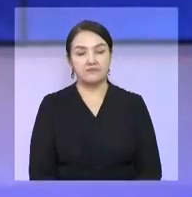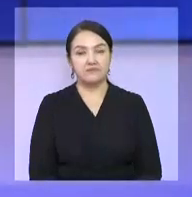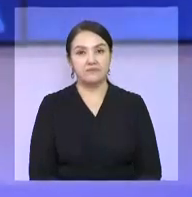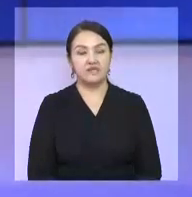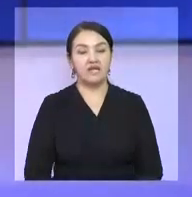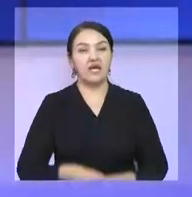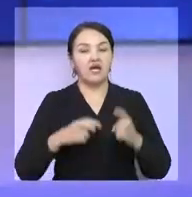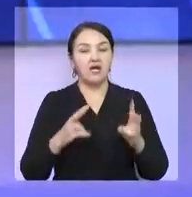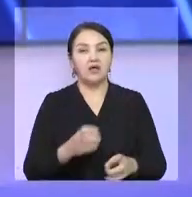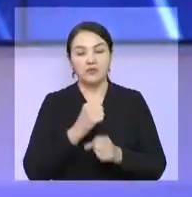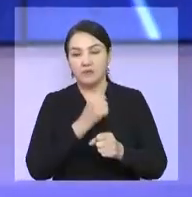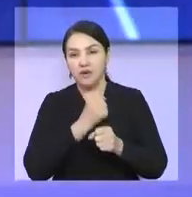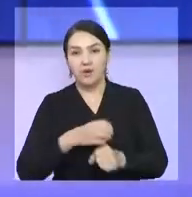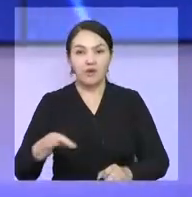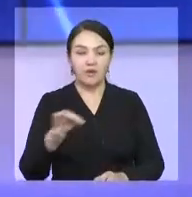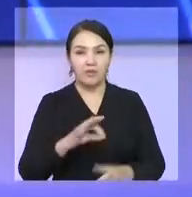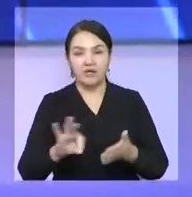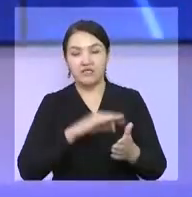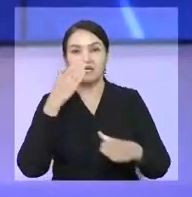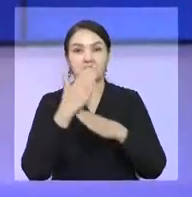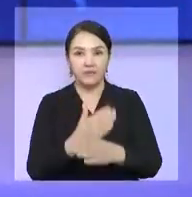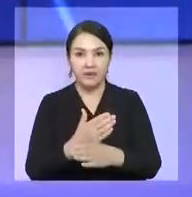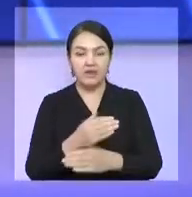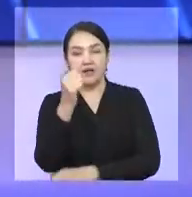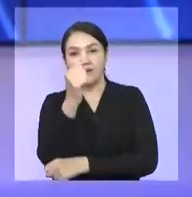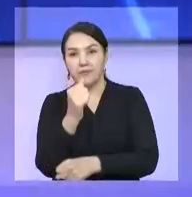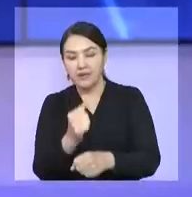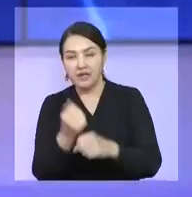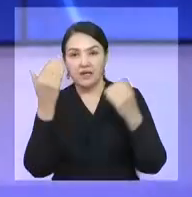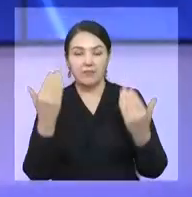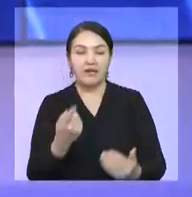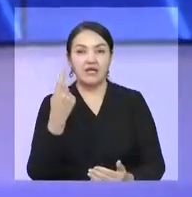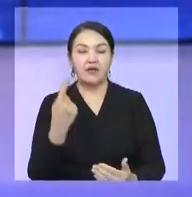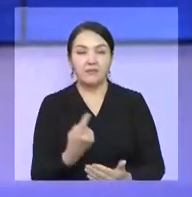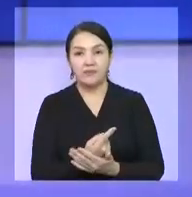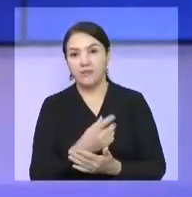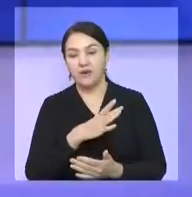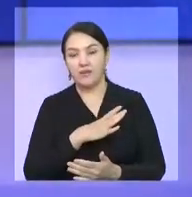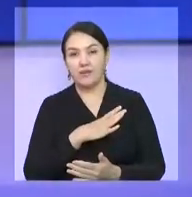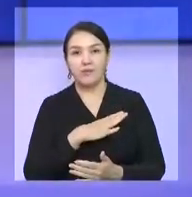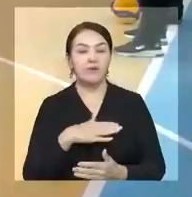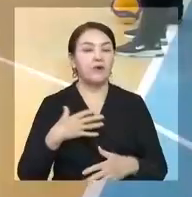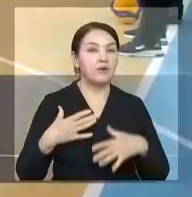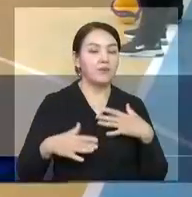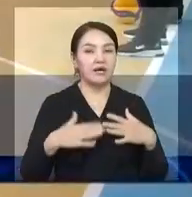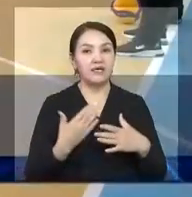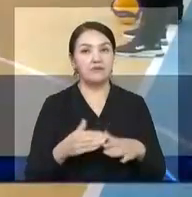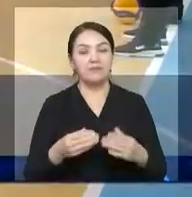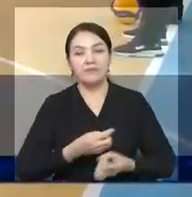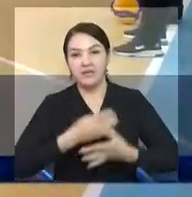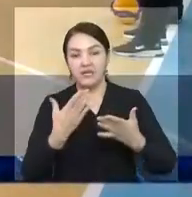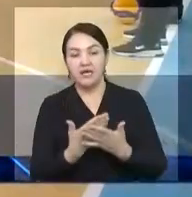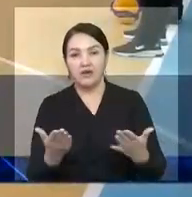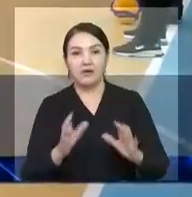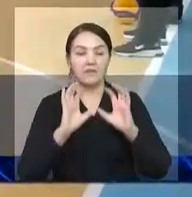қауырт кестемен жұмыс істейтін облыстық жедел жәрдем бекетінің қызметкерлері бүгін бір сәтке болсын бой сергітті. Мереке қарсаңында